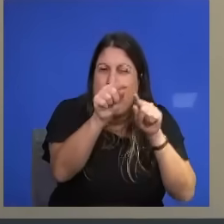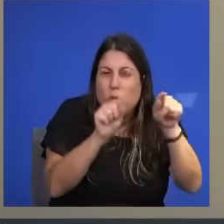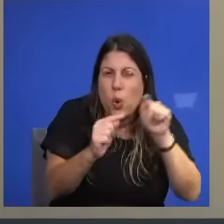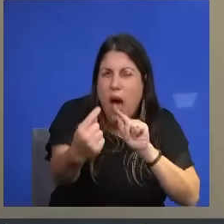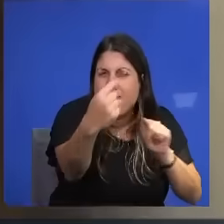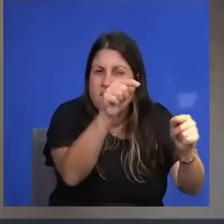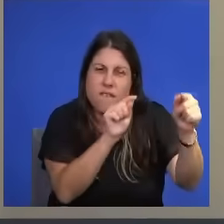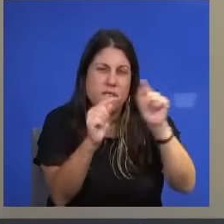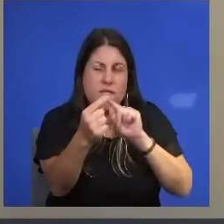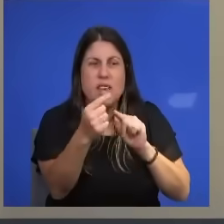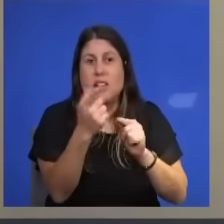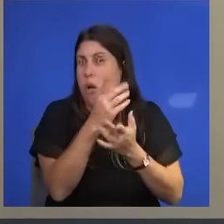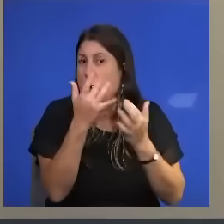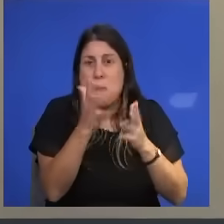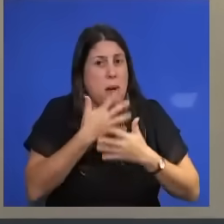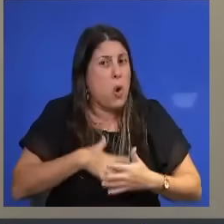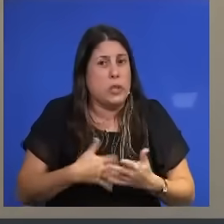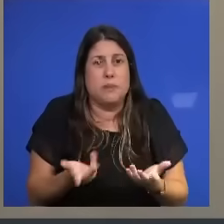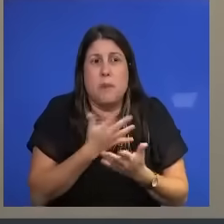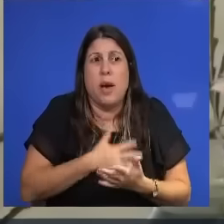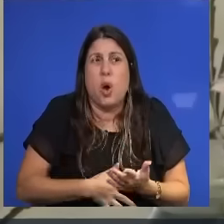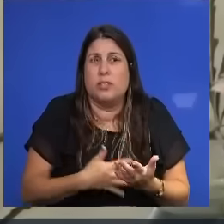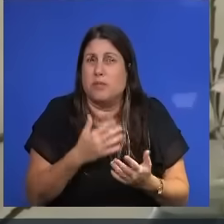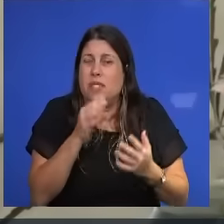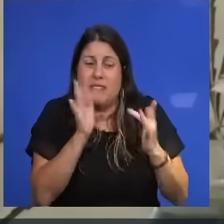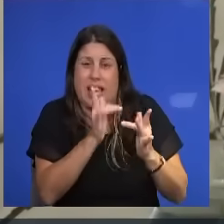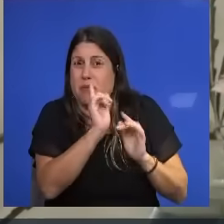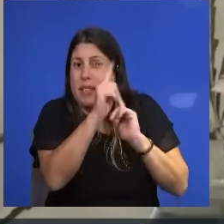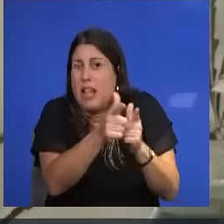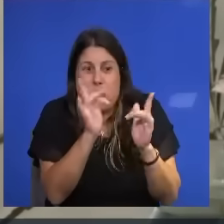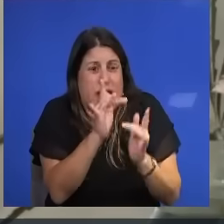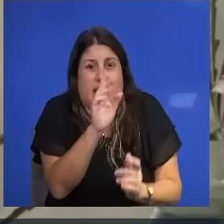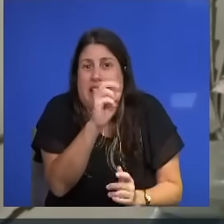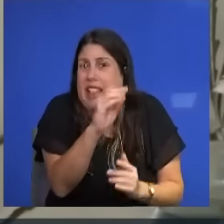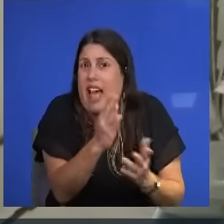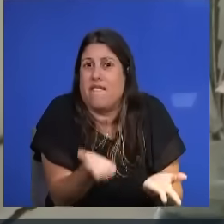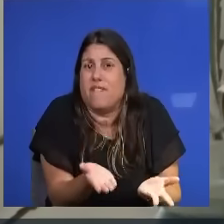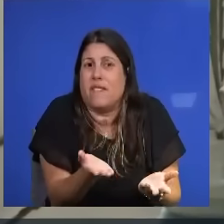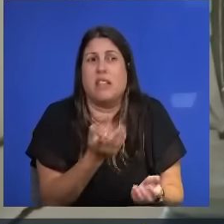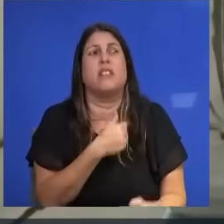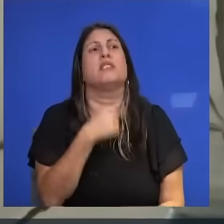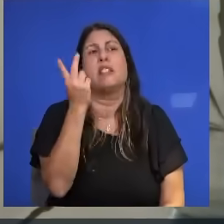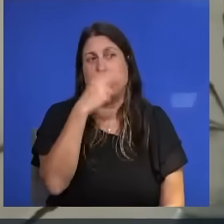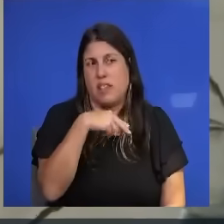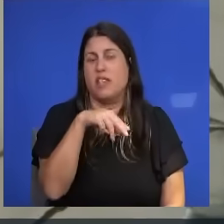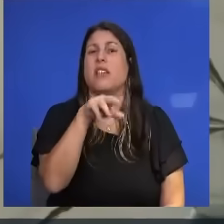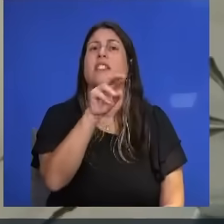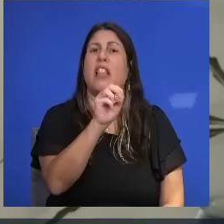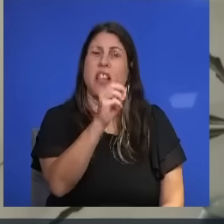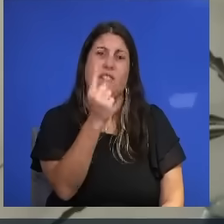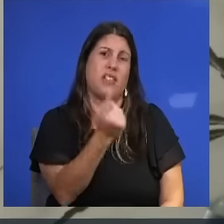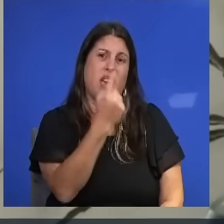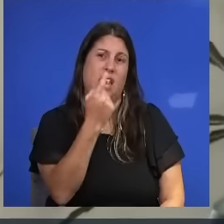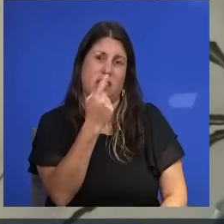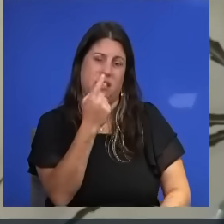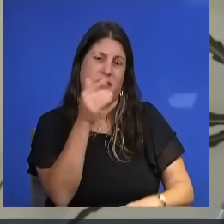הם רוצים, מה, מה, מה, נגד מי נלחמו, נגד נדב? זהו, אז הבנתי. אז נדב היחידי שמזוהה כרגע ודאי.